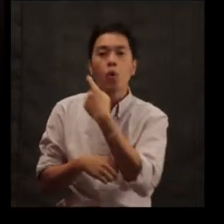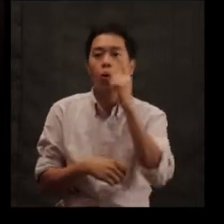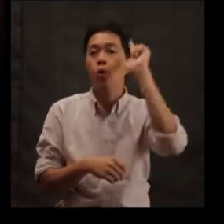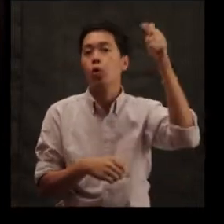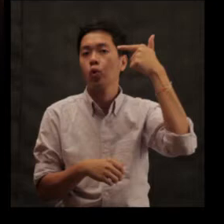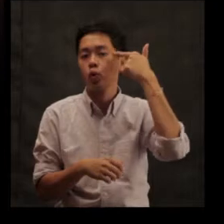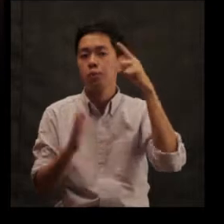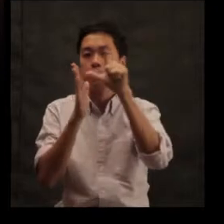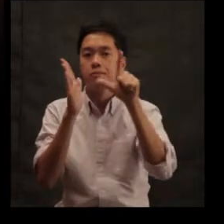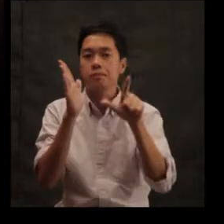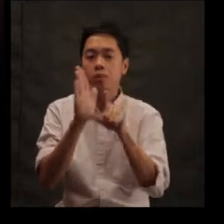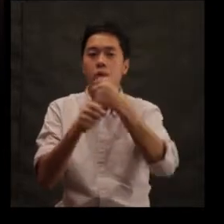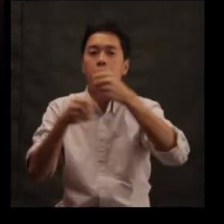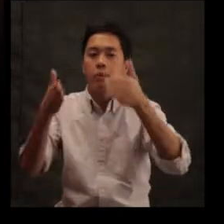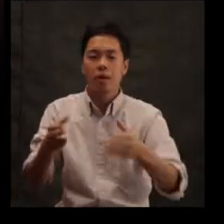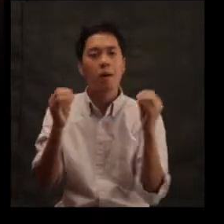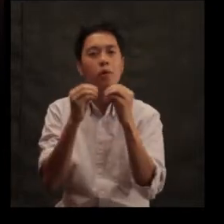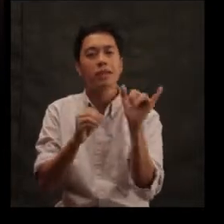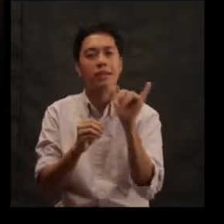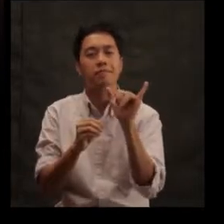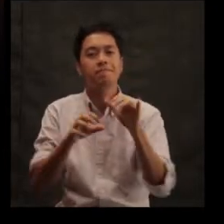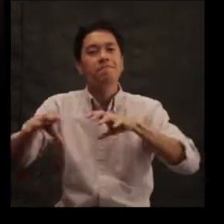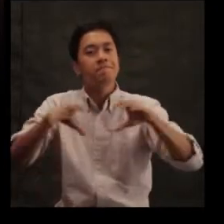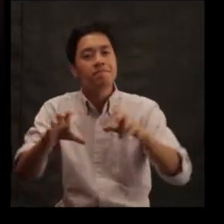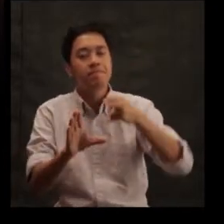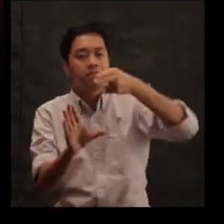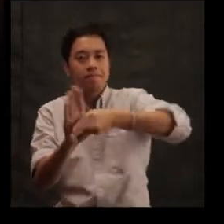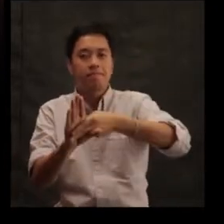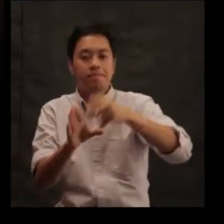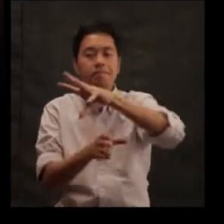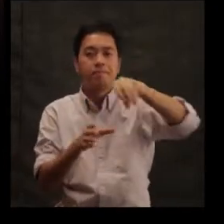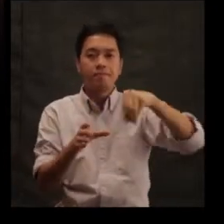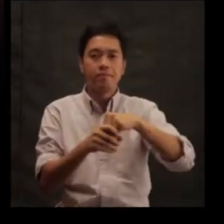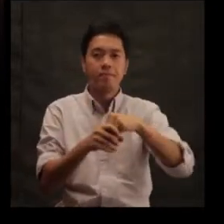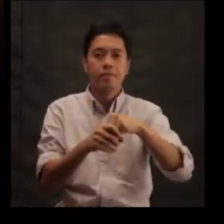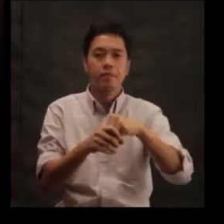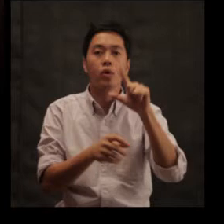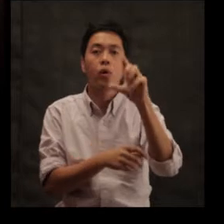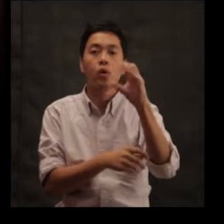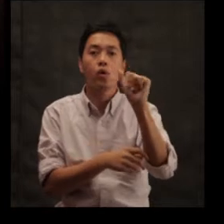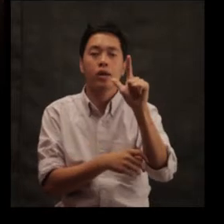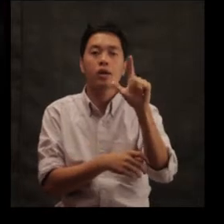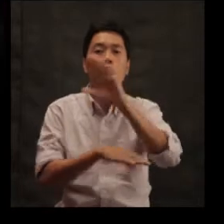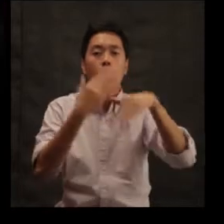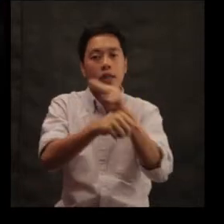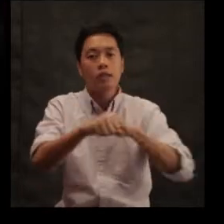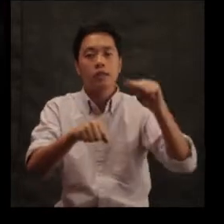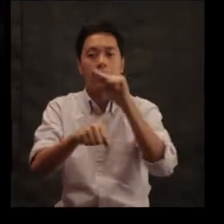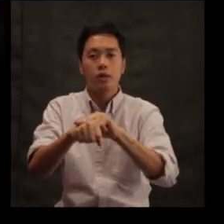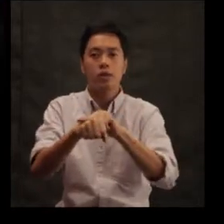makers. That would mean more active participation on their part in local and national affairs.